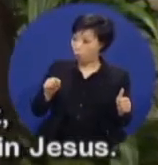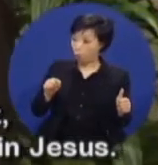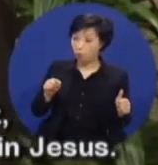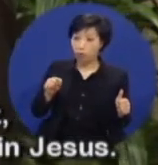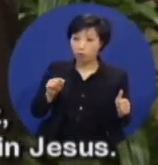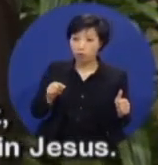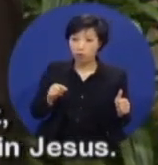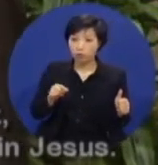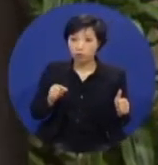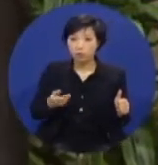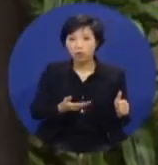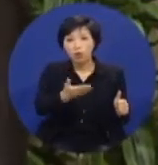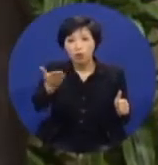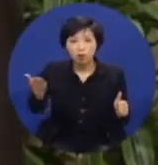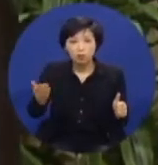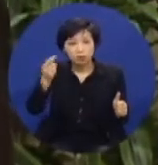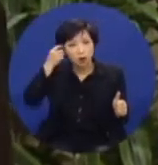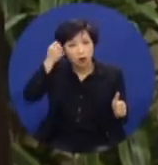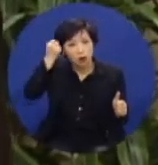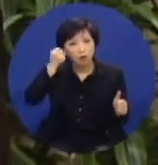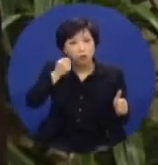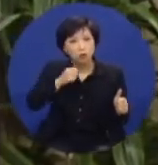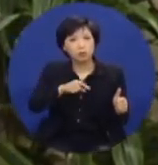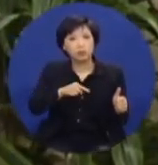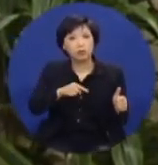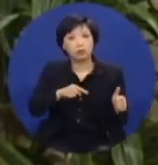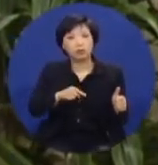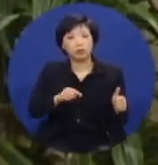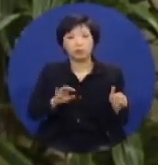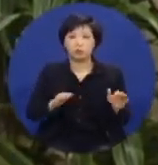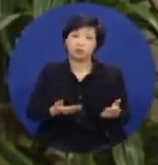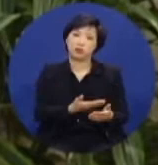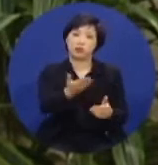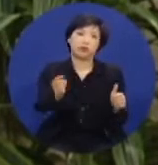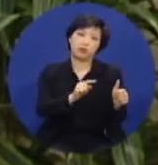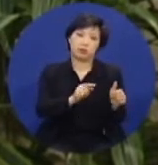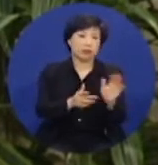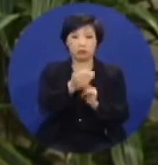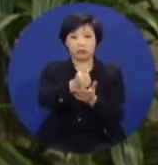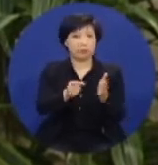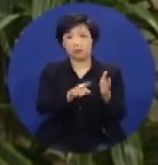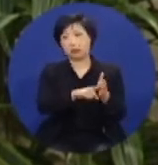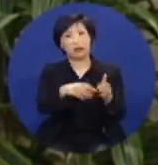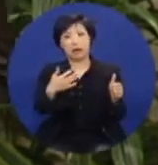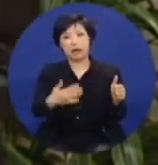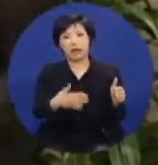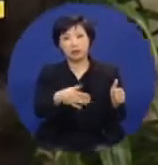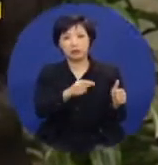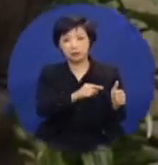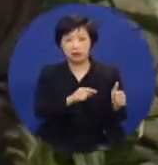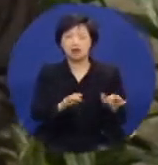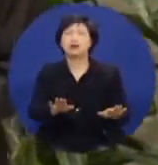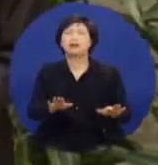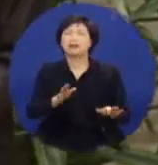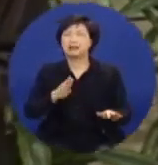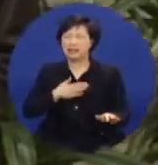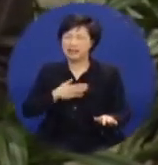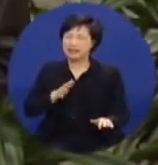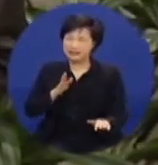여러분들이 하나의 치부 한다면 당신 예수 믿는 사람 아니야 사실로